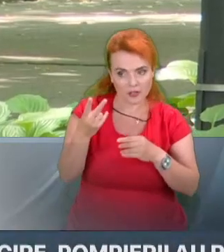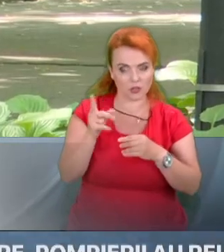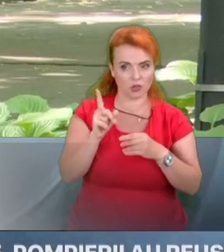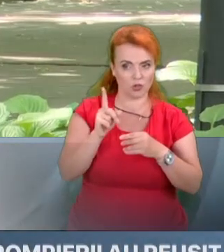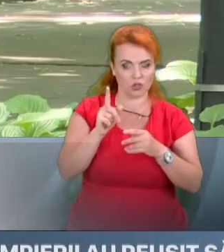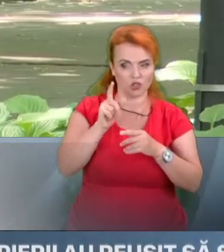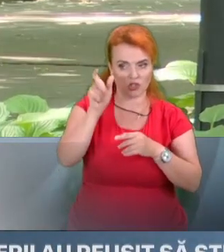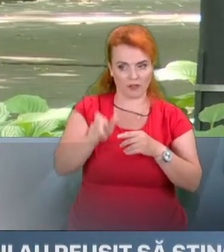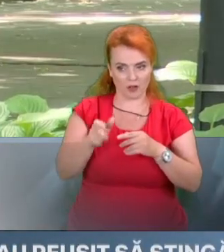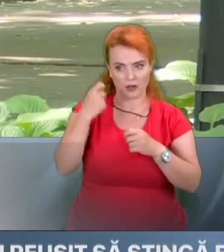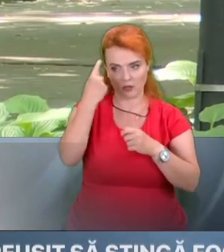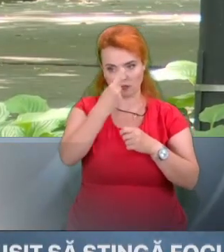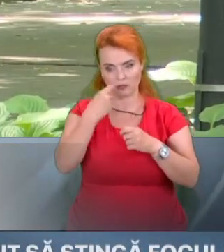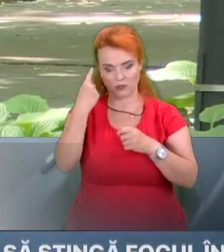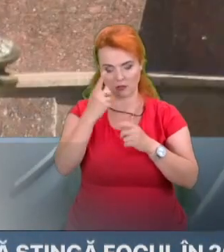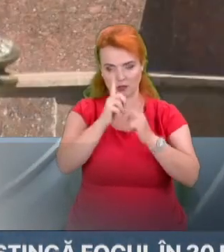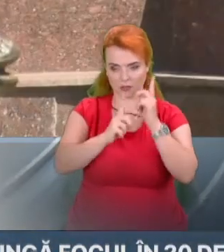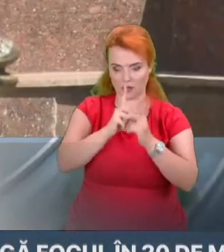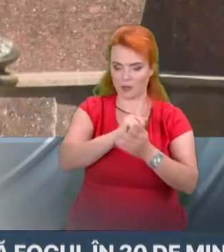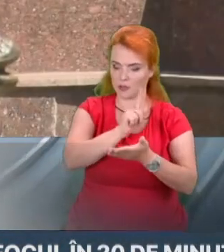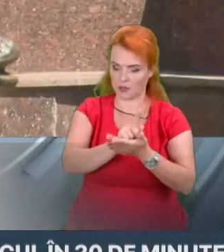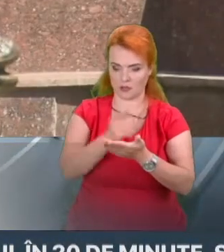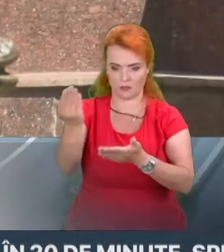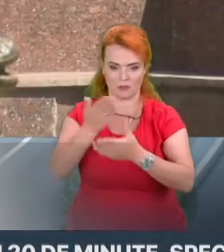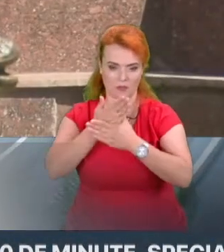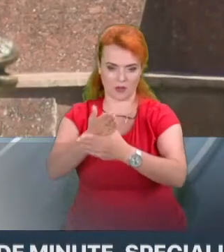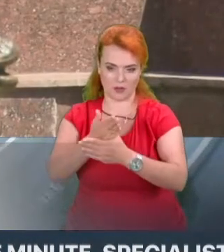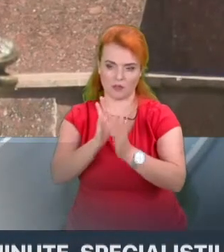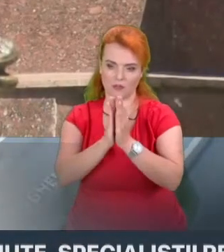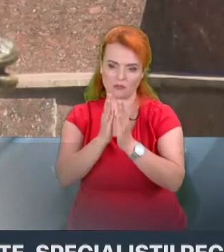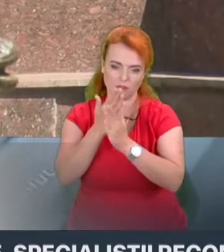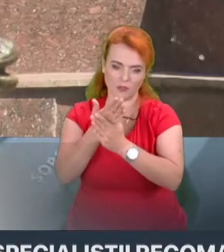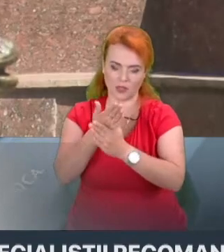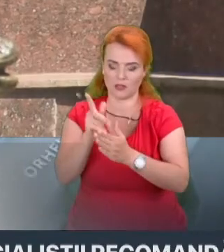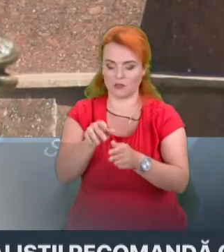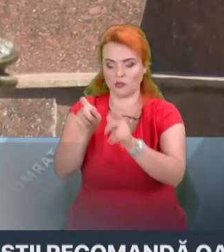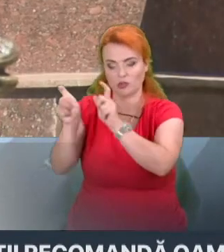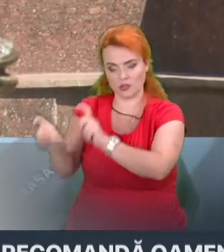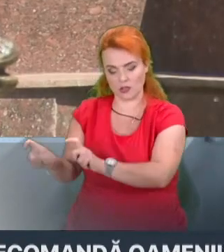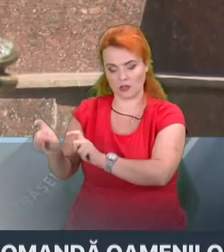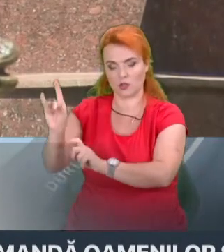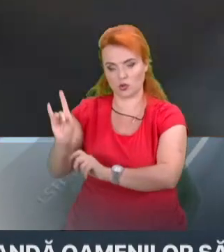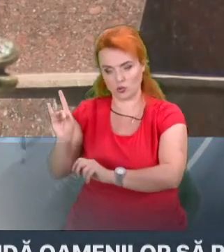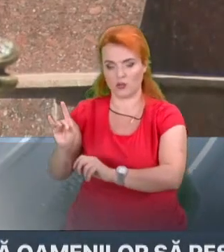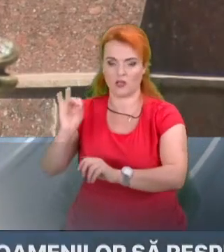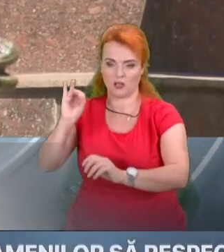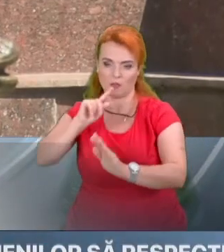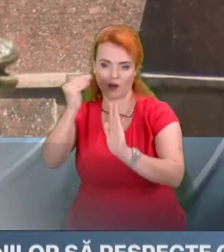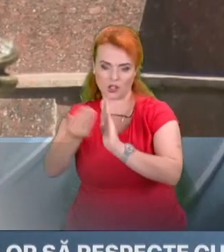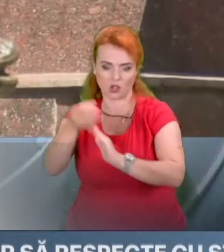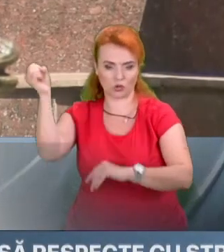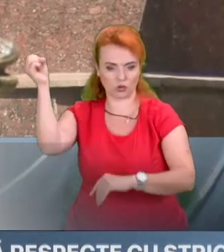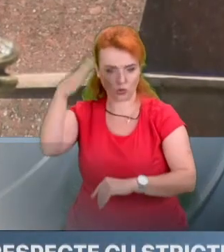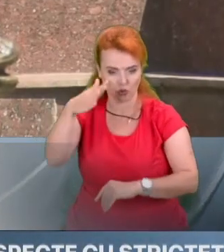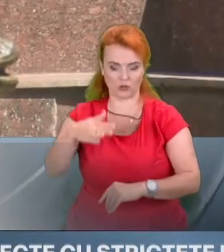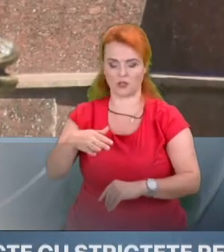asistența medicală. De obicei, e în jumătate de oră dacă este dus la umbră, dacă este